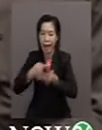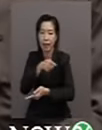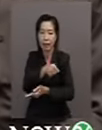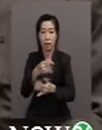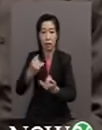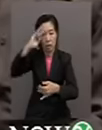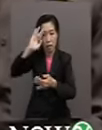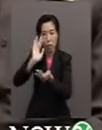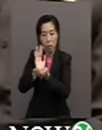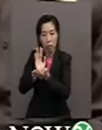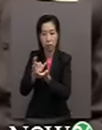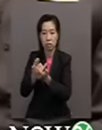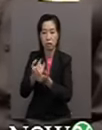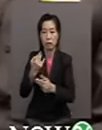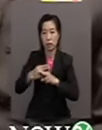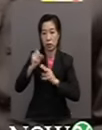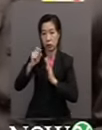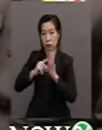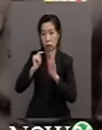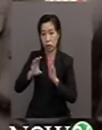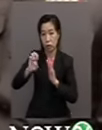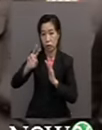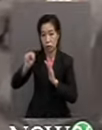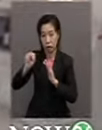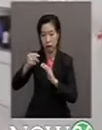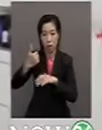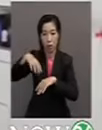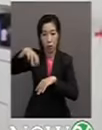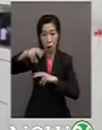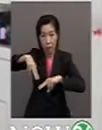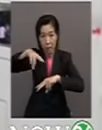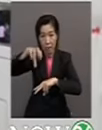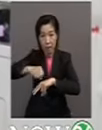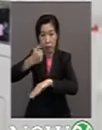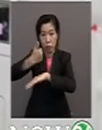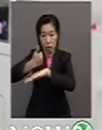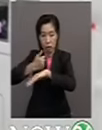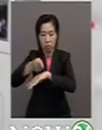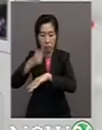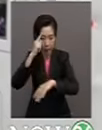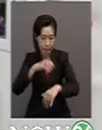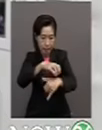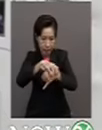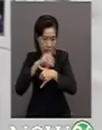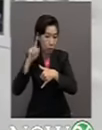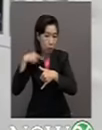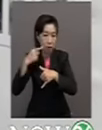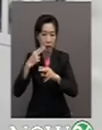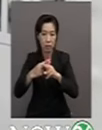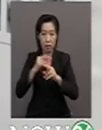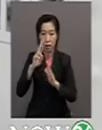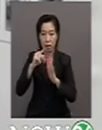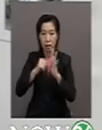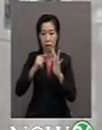รีสุทินทรัพย์พ่วงรักษาราชการแทนผู้บังคับการกองปราบปรามนะครับจับกลุ่มนางสาวรุ่งรัต